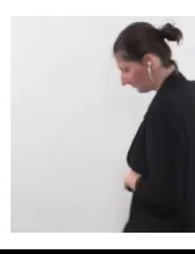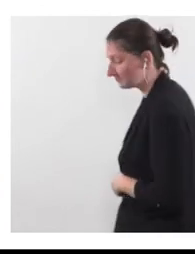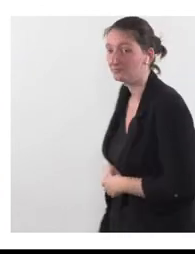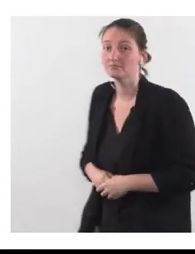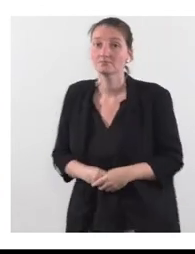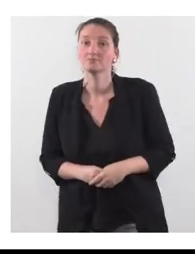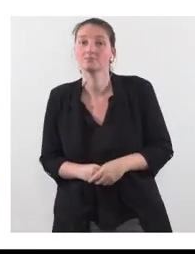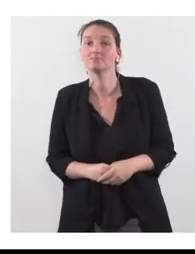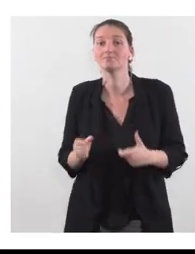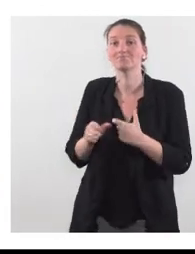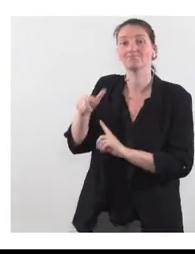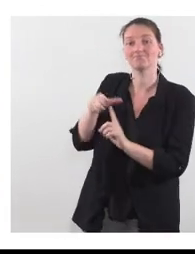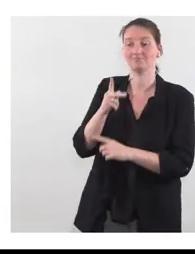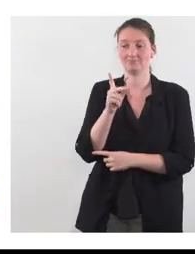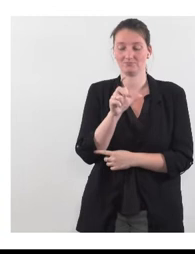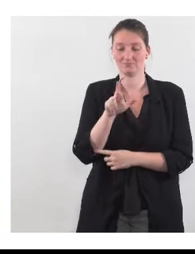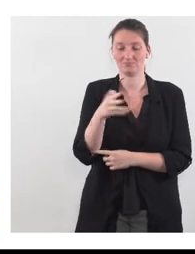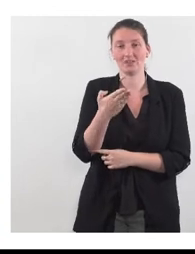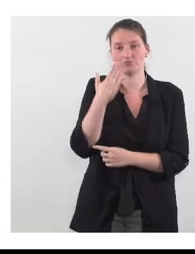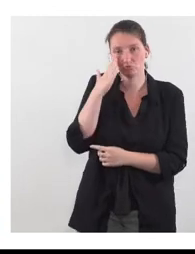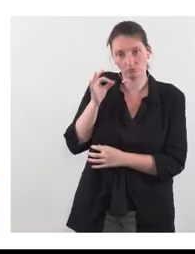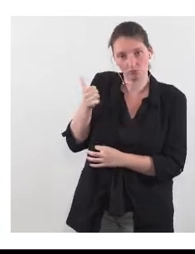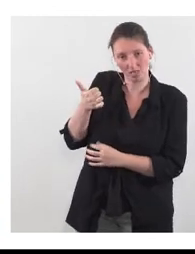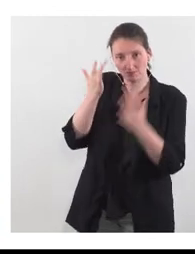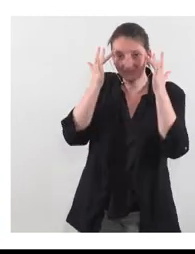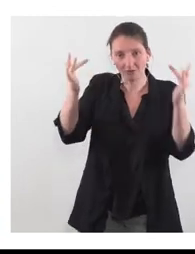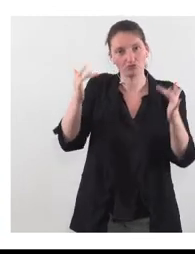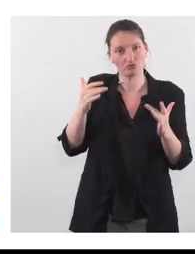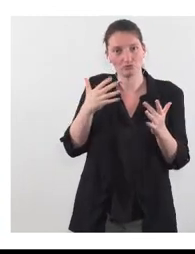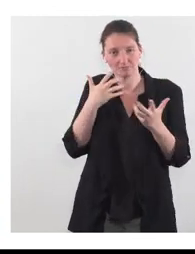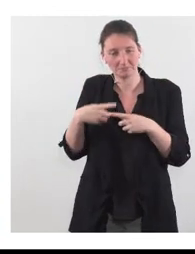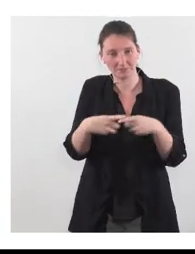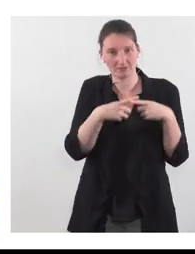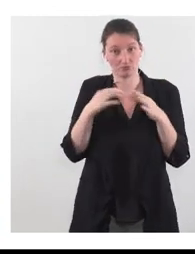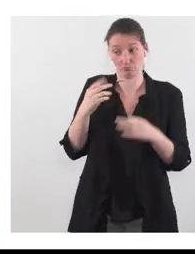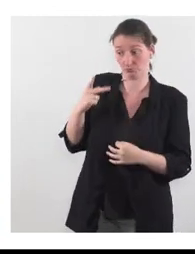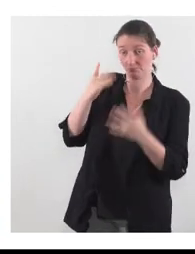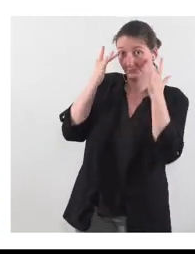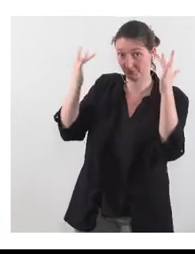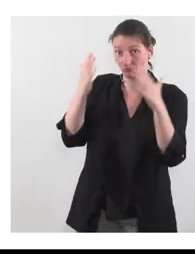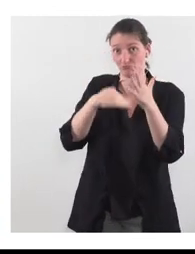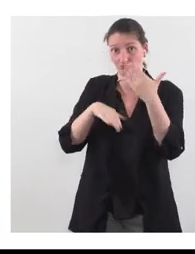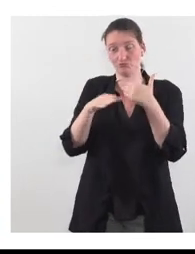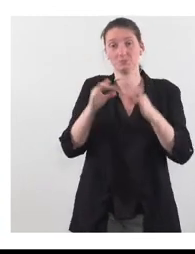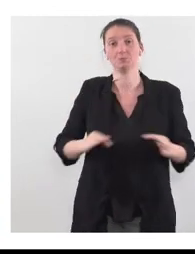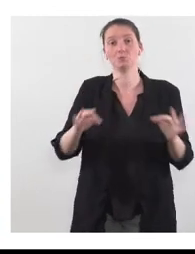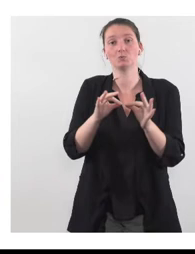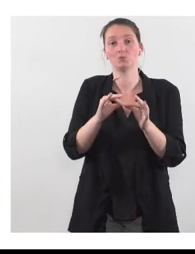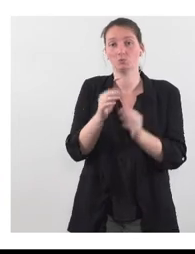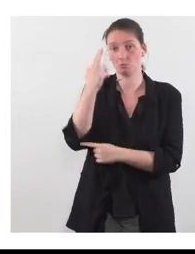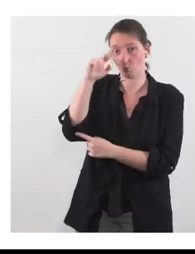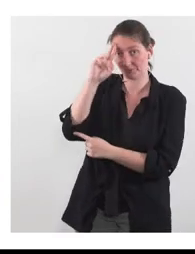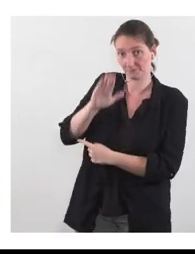Karen, je sais que vous avez une expérience que vous aimeriez partager, votre expérience à la Cour européenne de justice, la Cour de